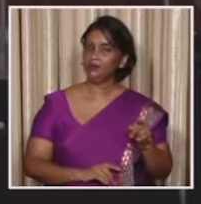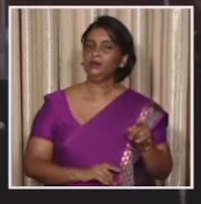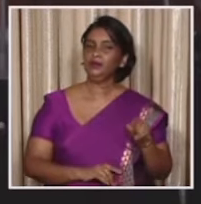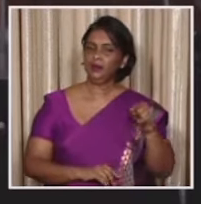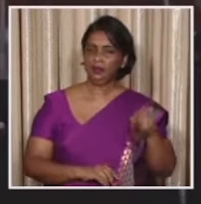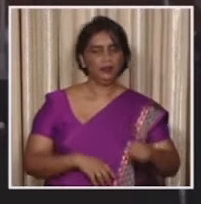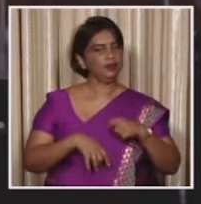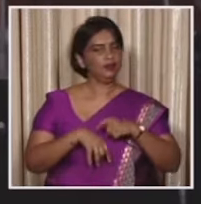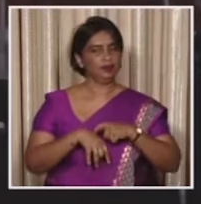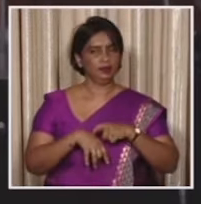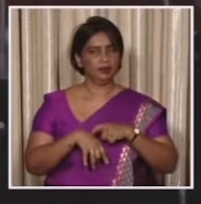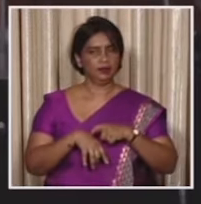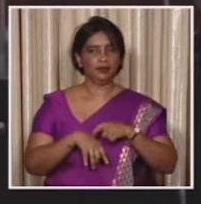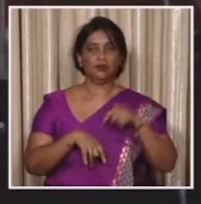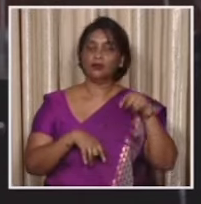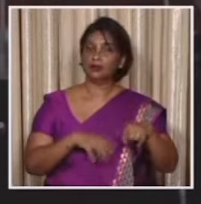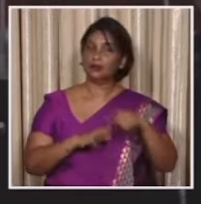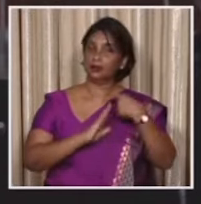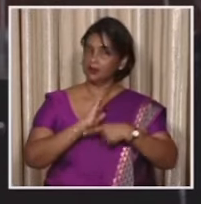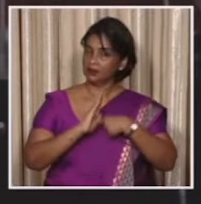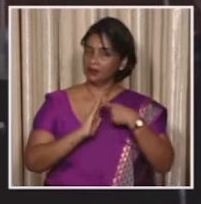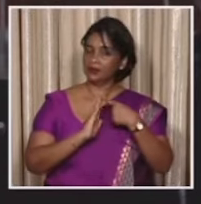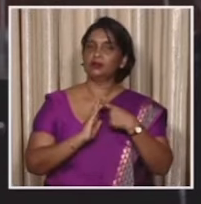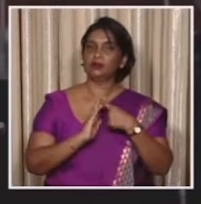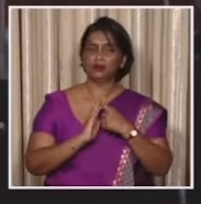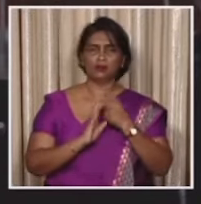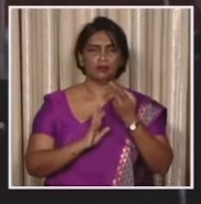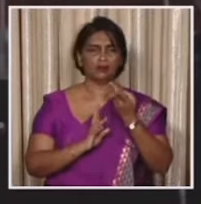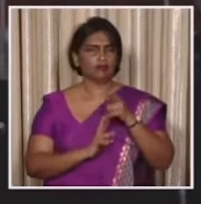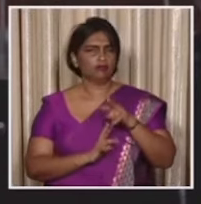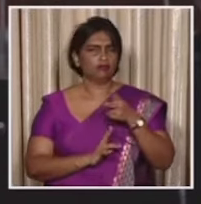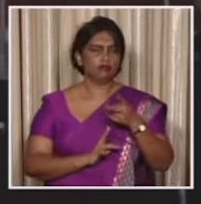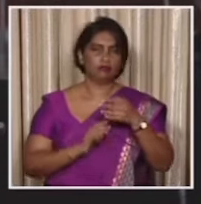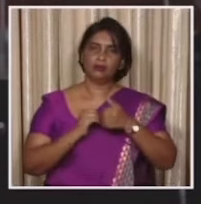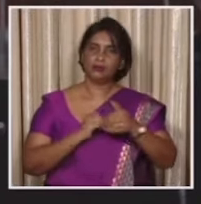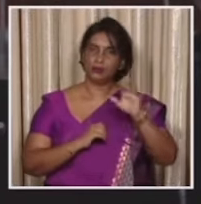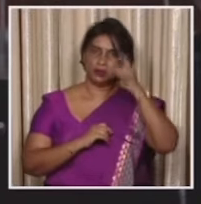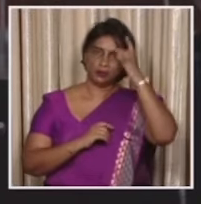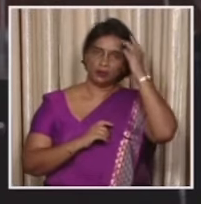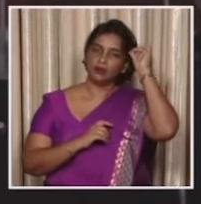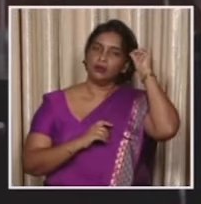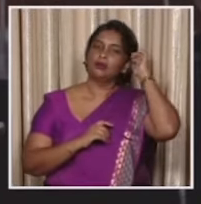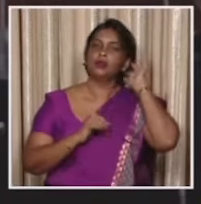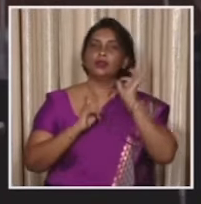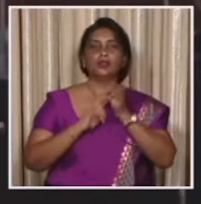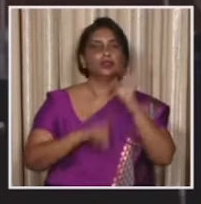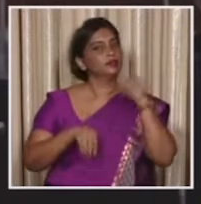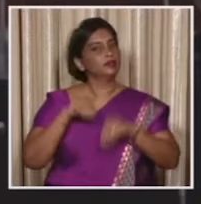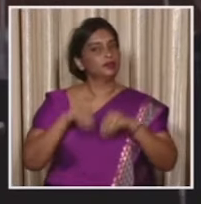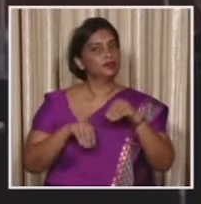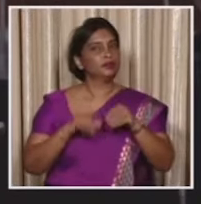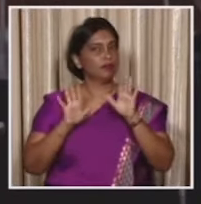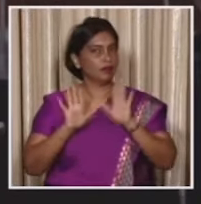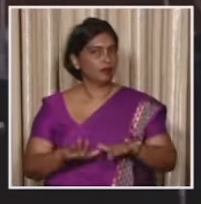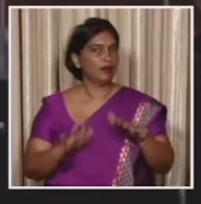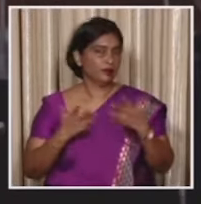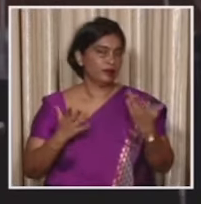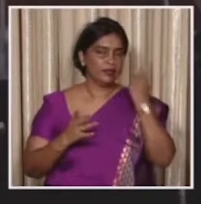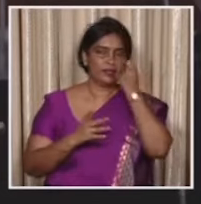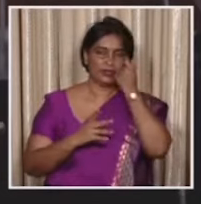මේ මොහොතේත් මේ රටම දෙගිඩියාවකින් පෙළෙන්නේ ජනාධිපතිවරණයේ තියයිද නැද්ද